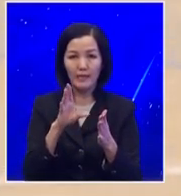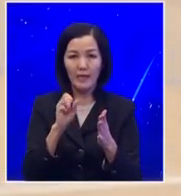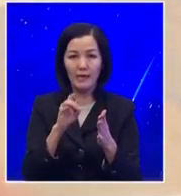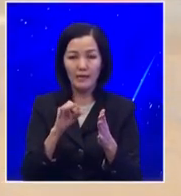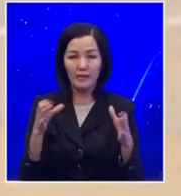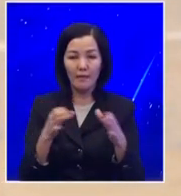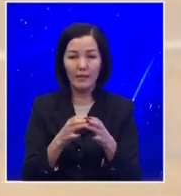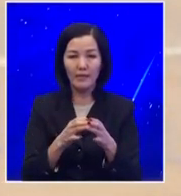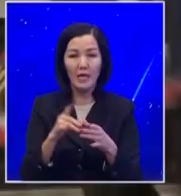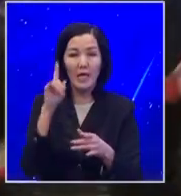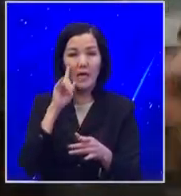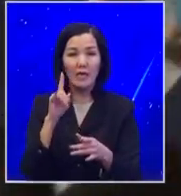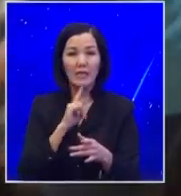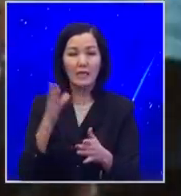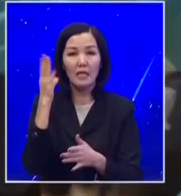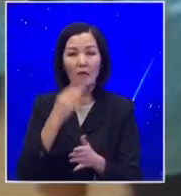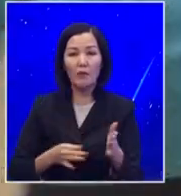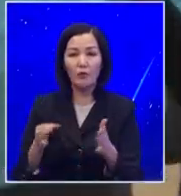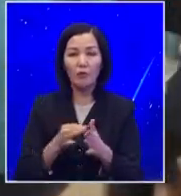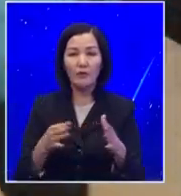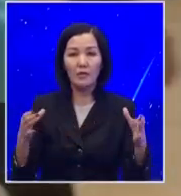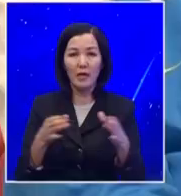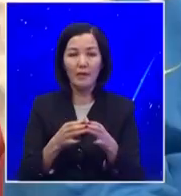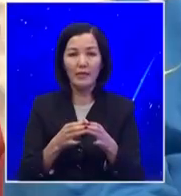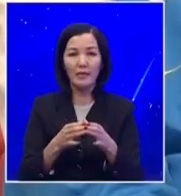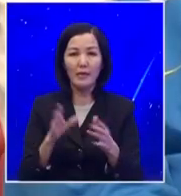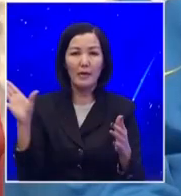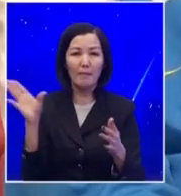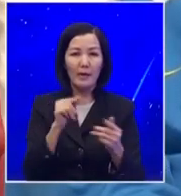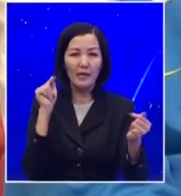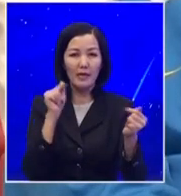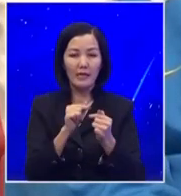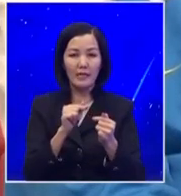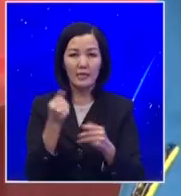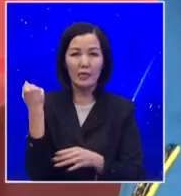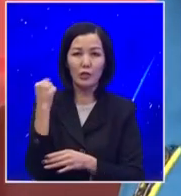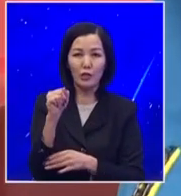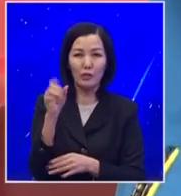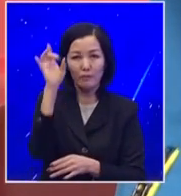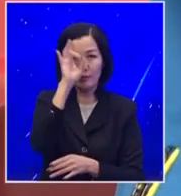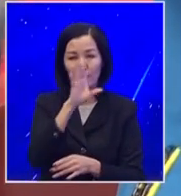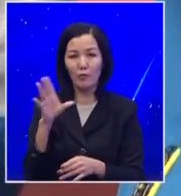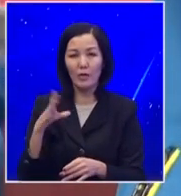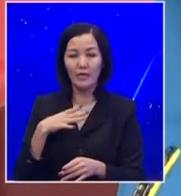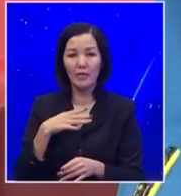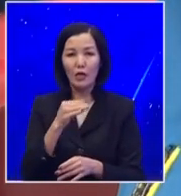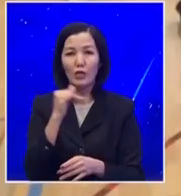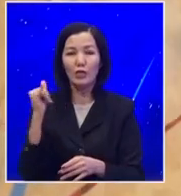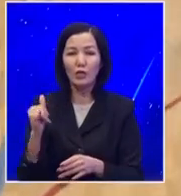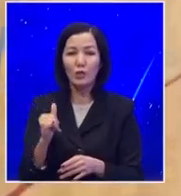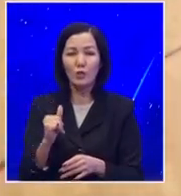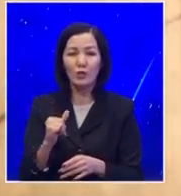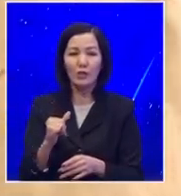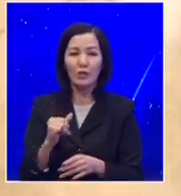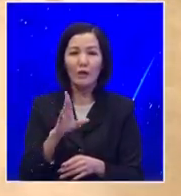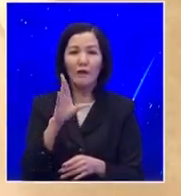Биыл ел біріншілігінде Алматы облысының құрама командасы барлық қарсыластарын ірі есеппен ұтып чемпион атанды. Сол жарыста жетісулықтар сапында